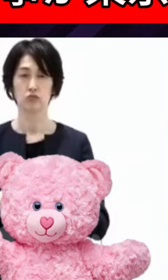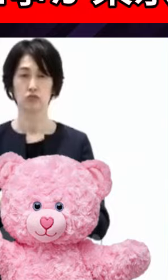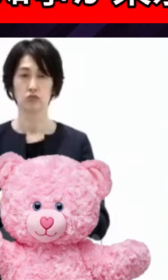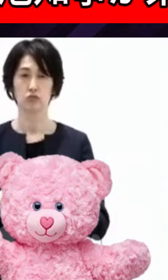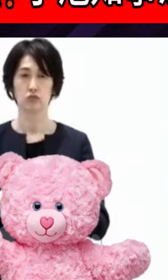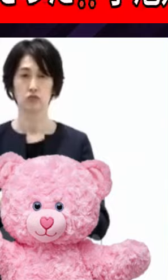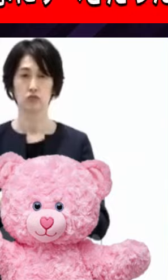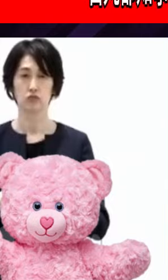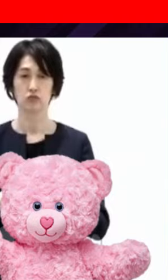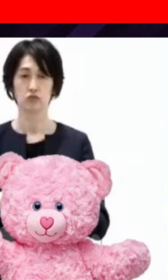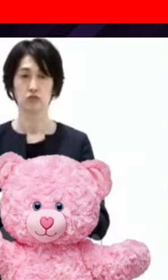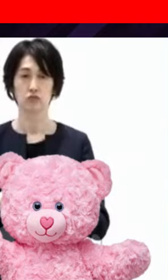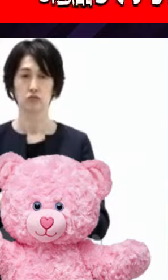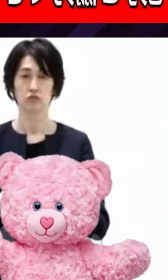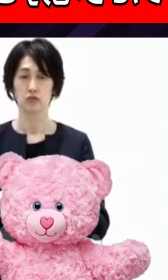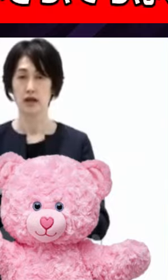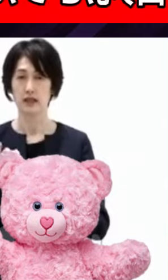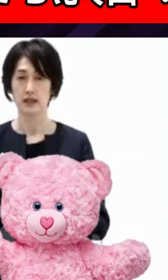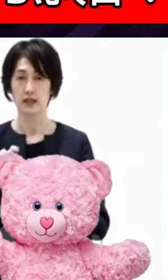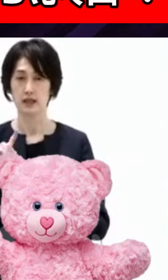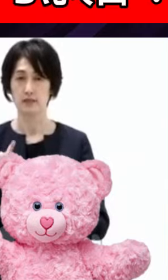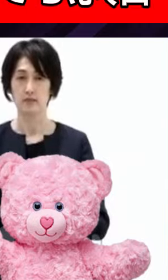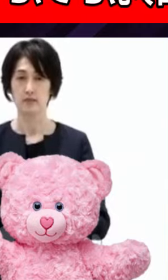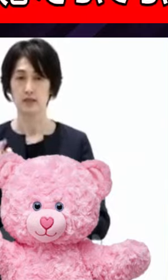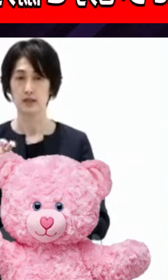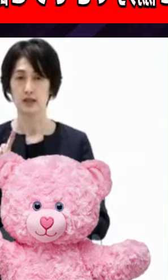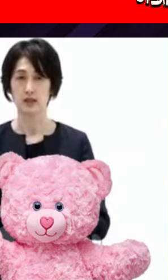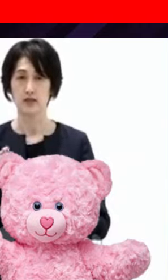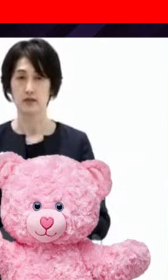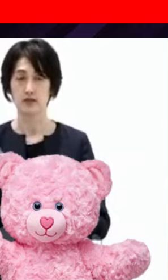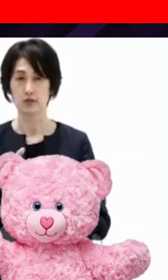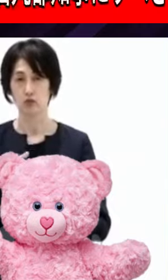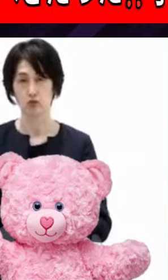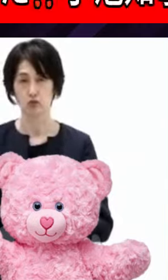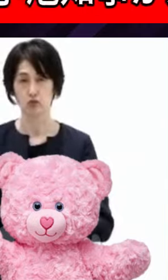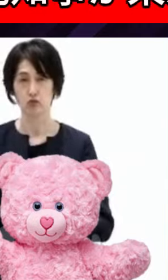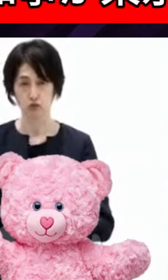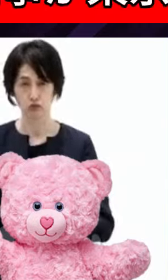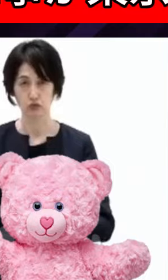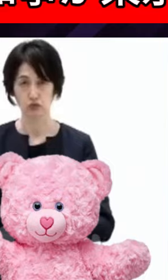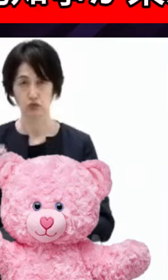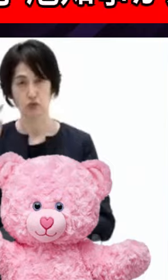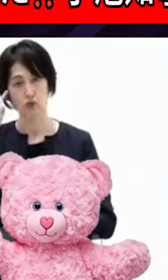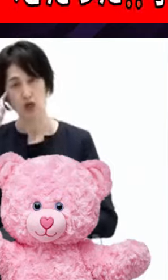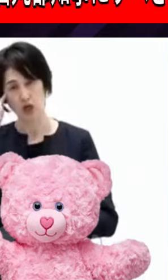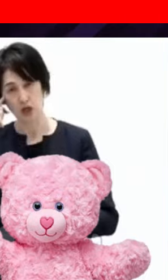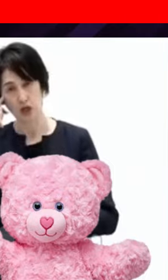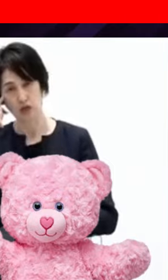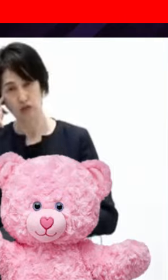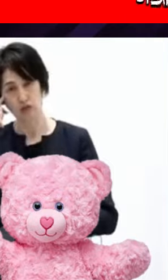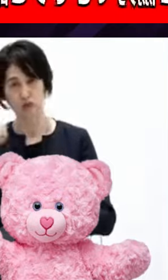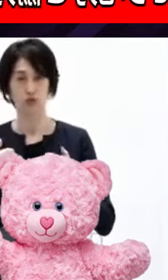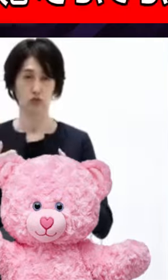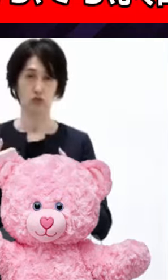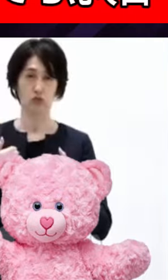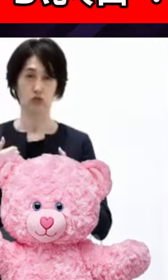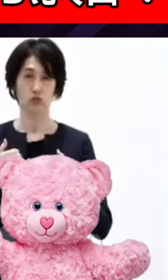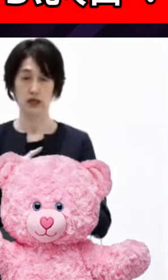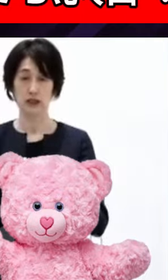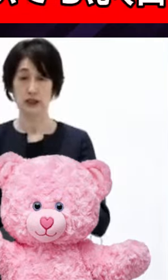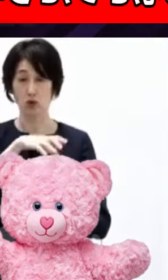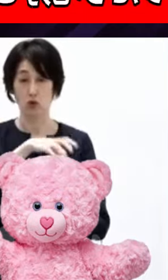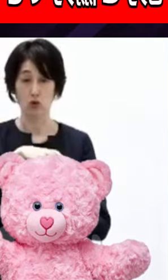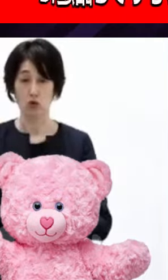ティブにつながるような仕組みと、そしてまたみんな同じ方向を向いているのではない